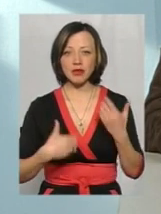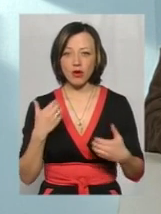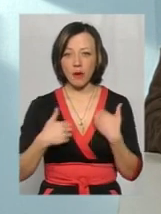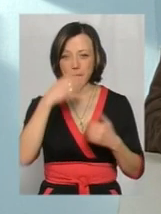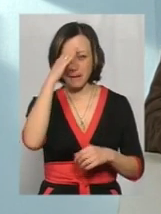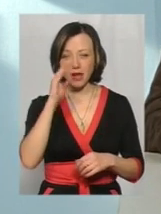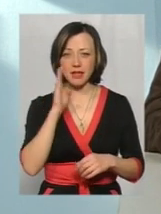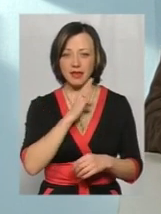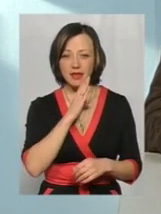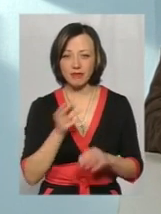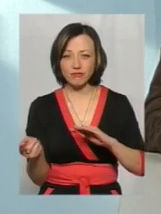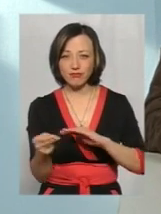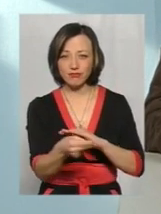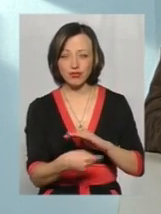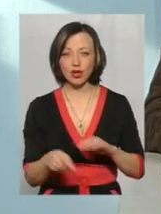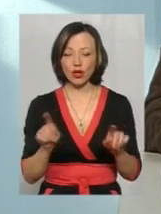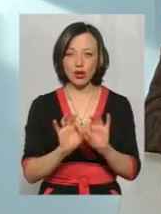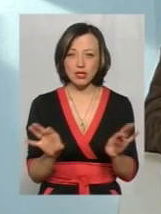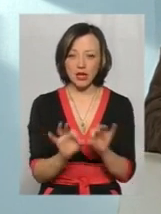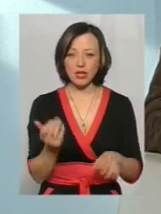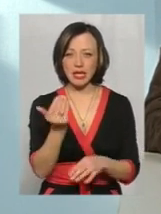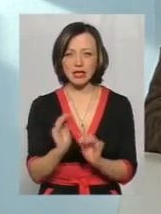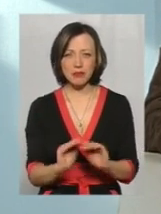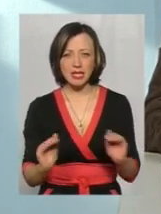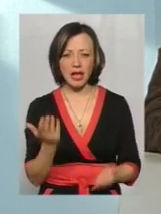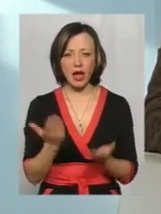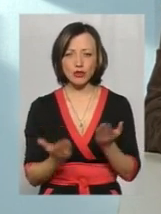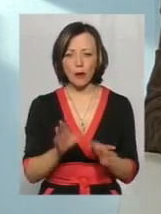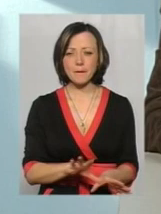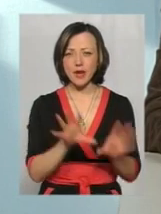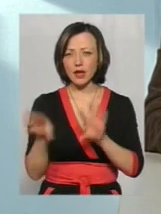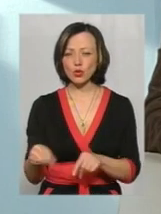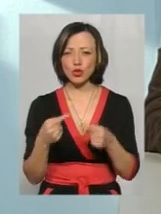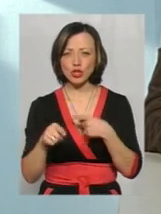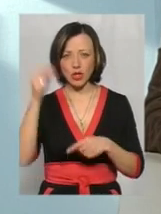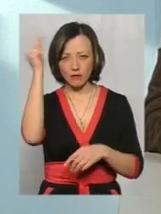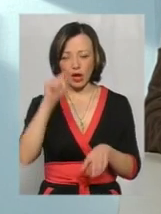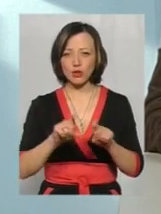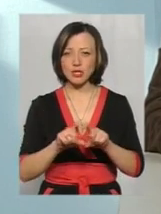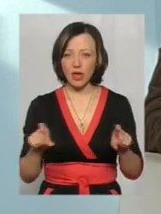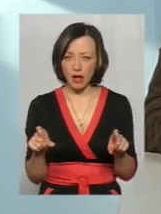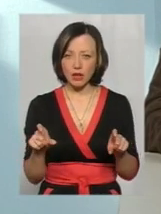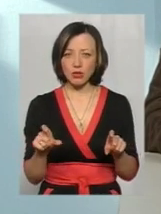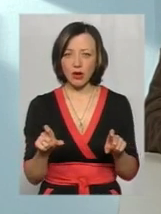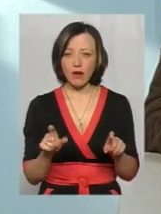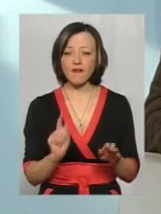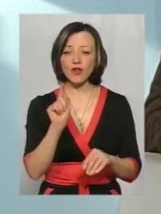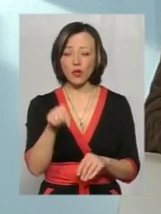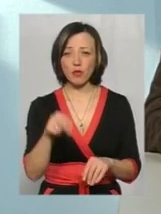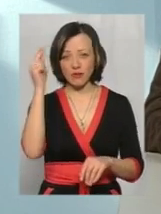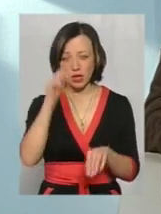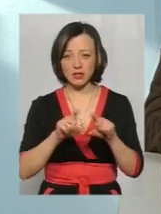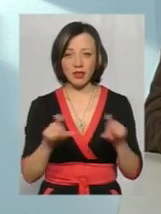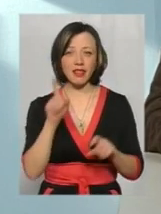громадськість, розказуючи про те, що їхнім дітям, якщо вони перейдуть до іншого навчального закладу, в тому навчальному закладі